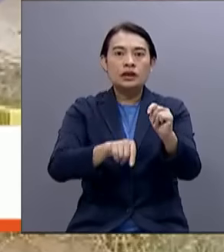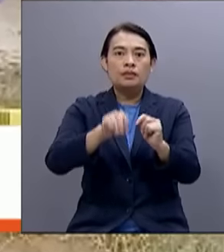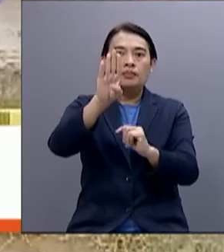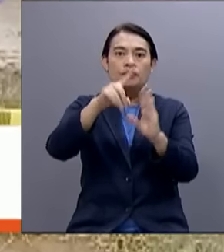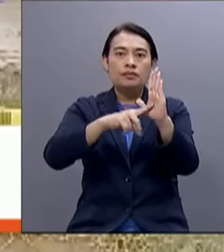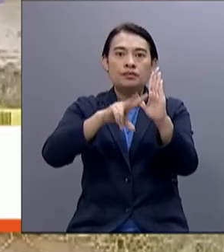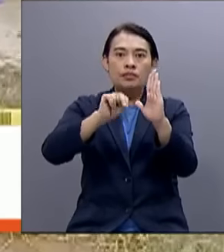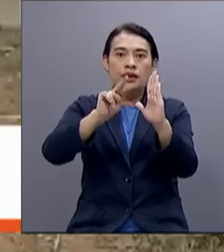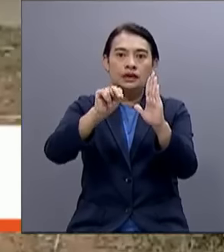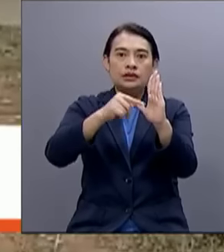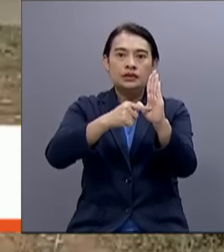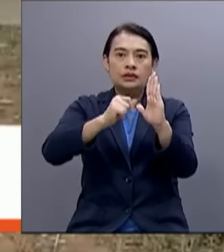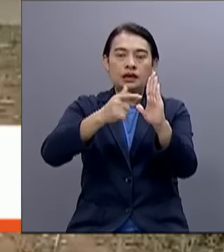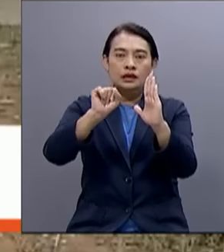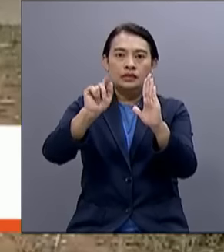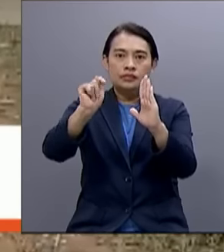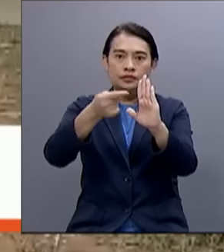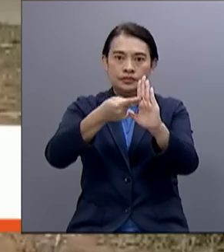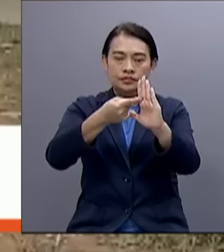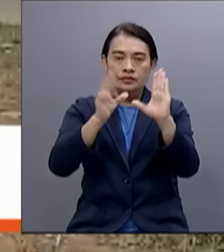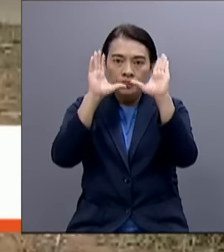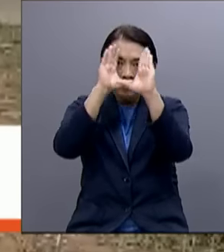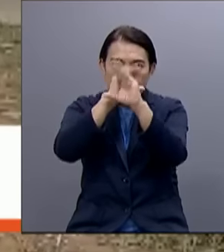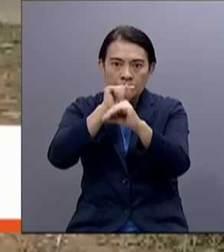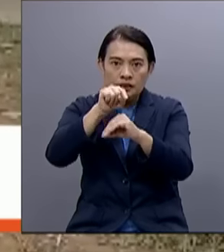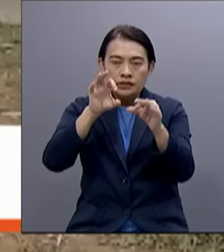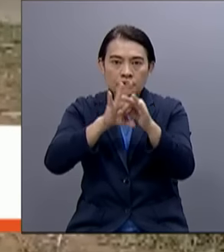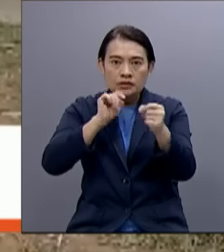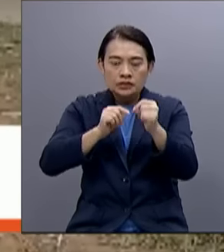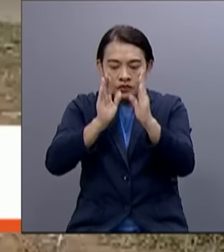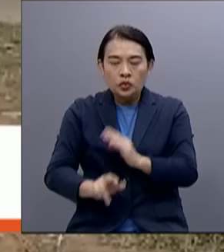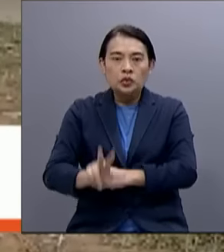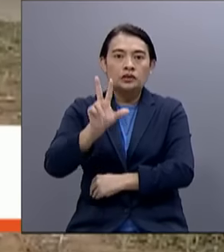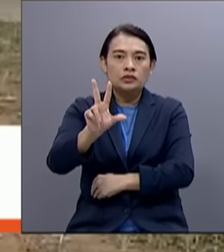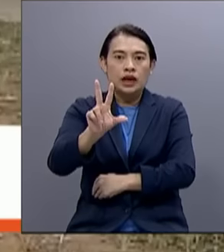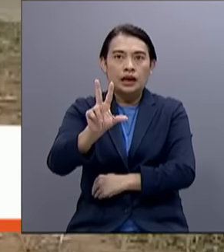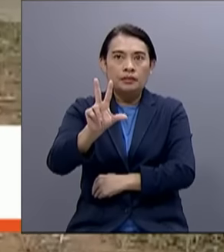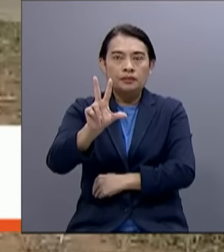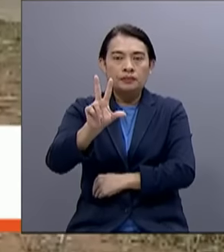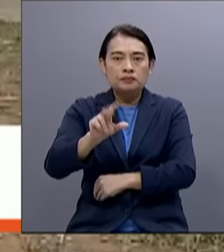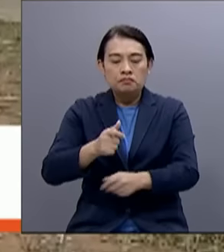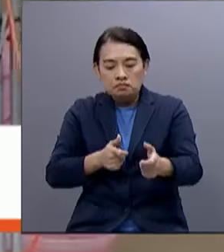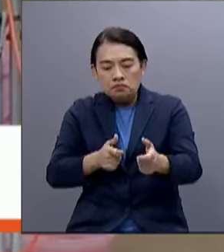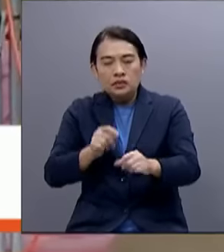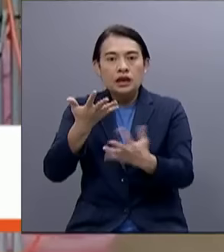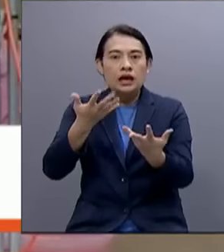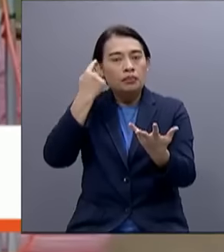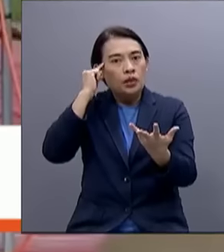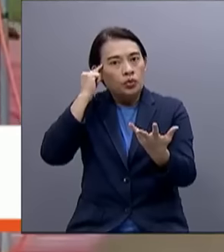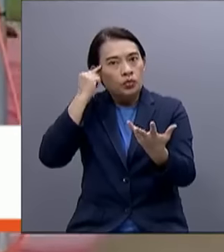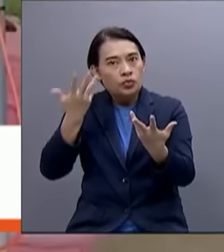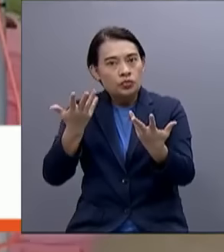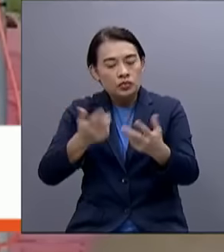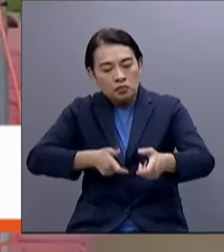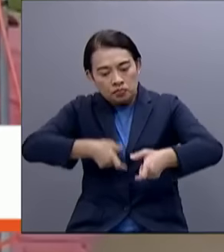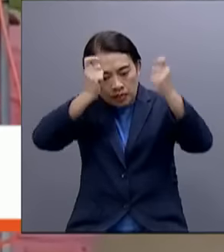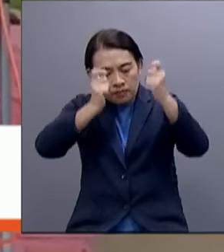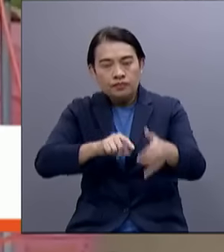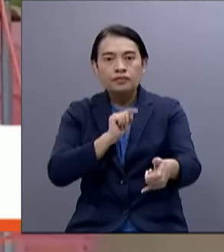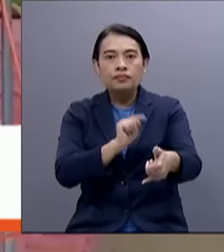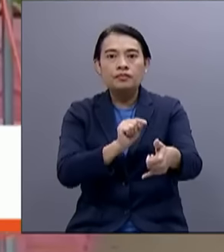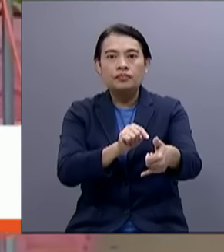อบันนังสตาค่ะหลังเมื่อคืนที่ผ่านมาได้มีผู้ก่อเหตุอย่างน้อย3คนพร้อมกับอาวุธไม่ทราบชนิดบุกยิงนายเจริญพรข